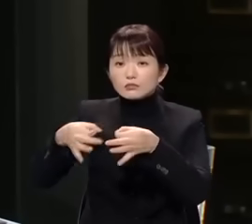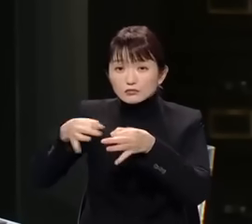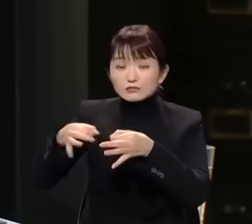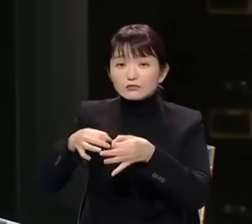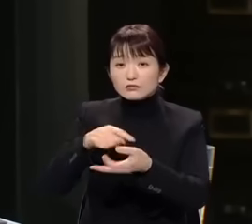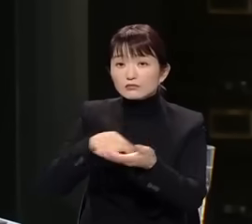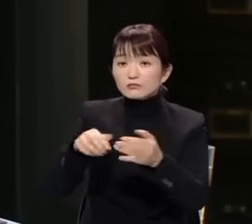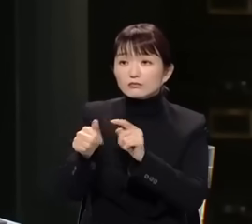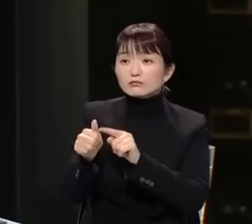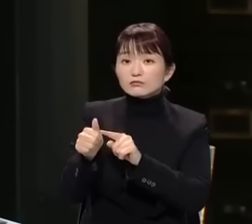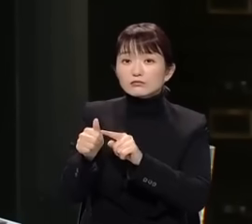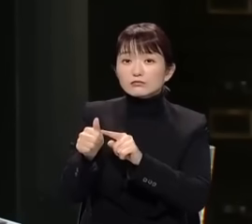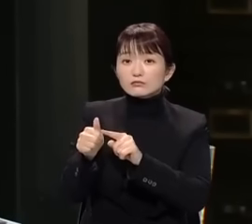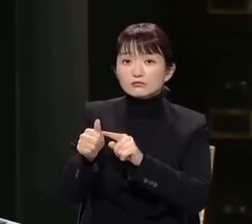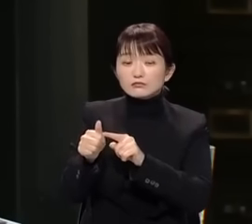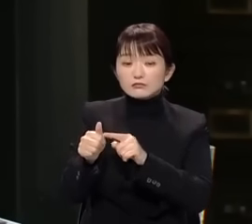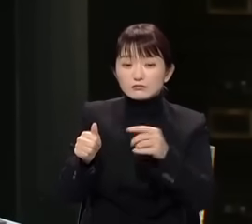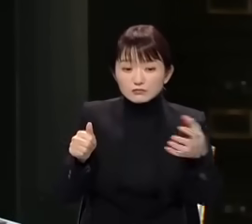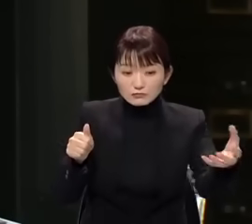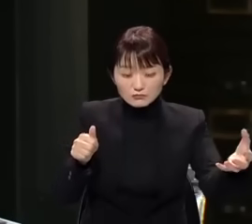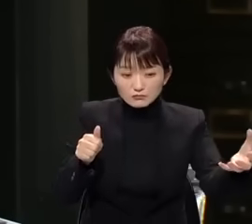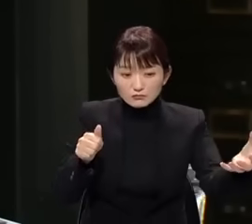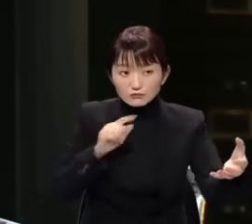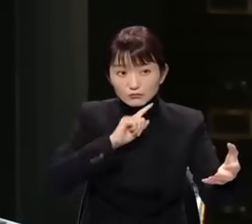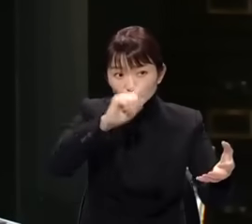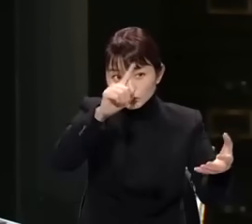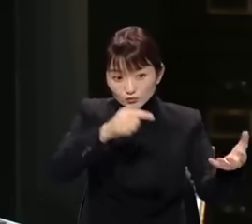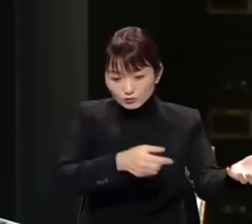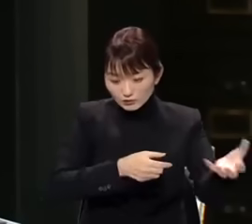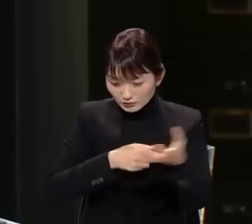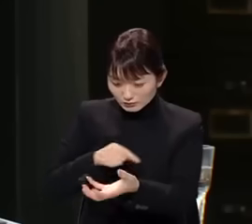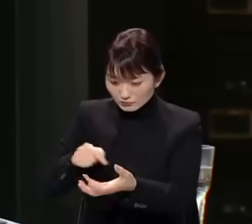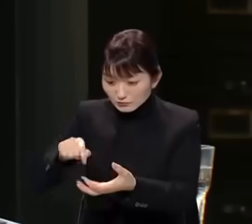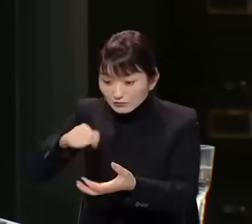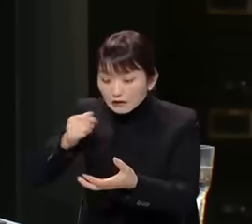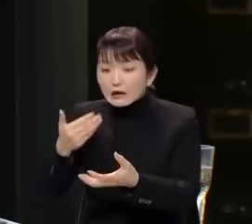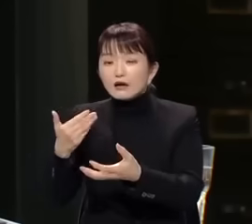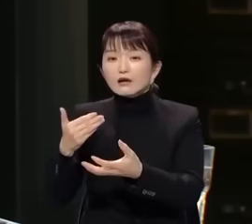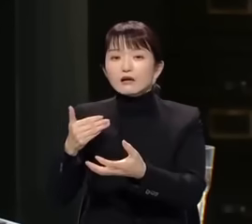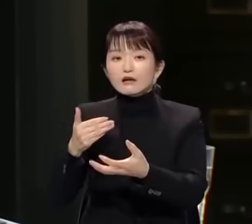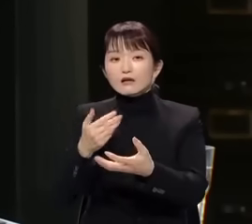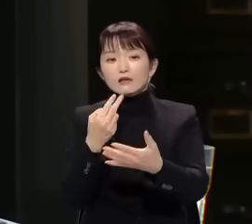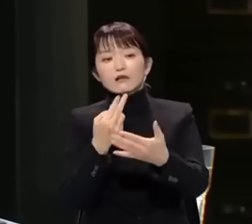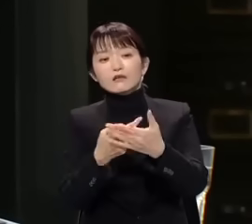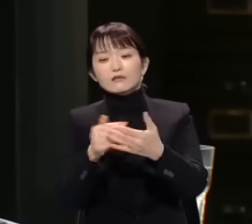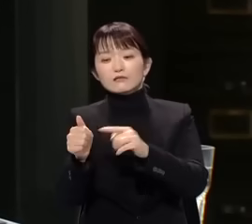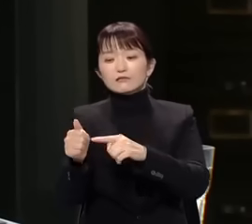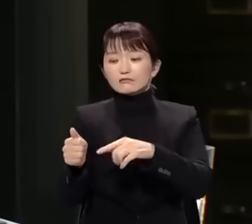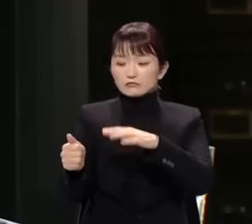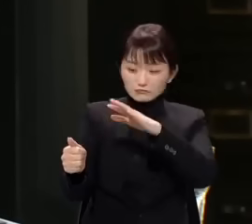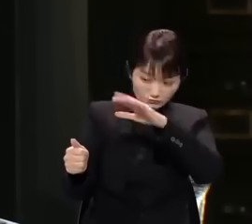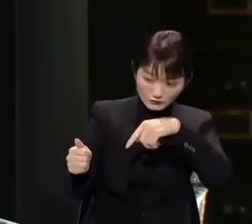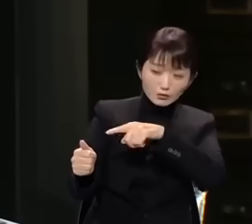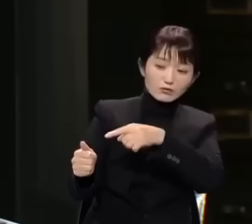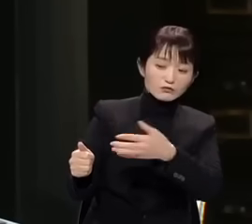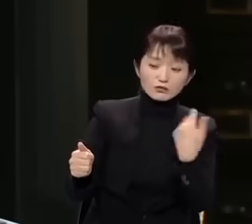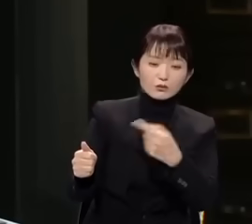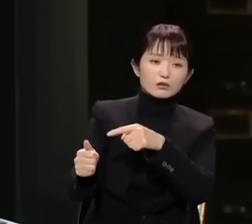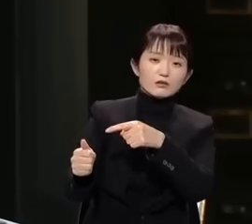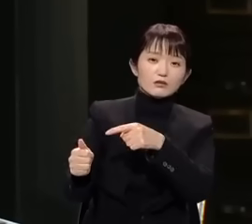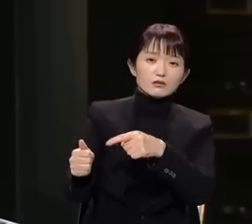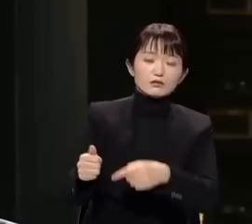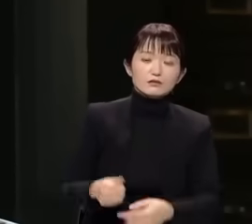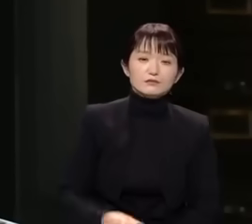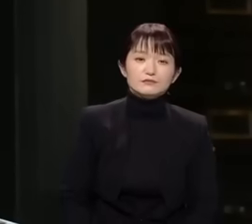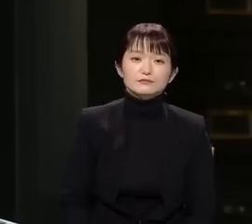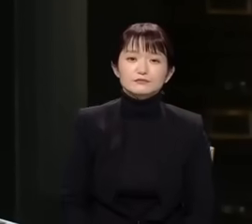피해자가 갓 나온 음식을 채 한 숟갈도 뜨기 전에 창 밖에서 한 남성이 야, 너 좀 나와봐. 막 이렇게 손짓을 하는 거죠.